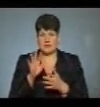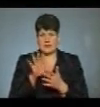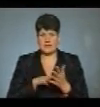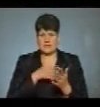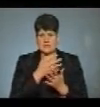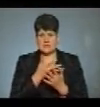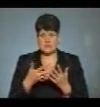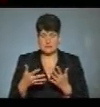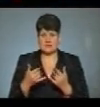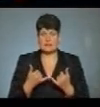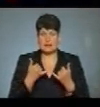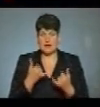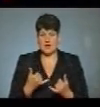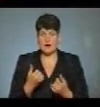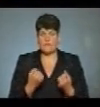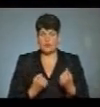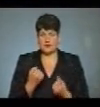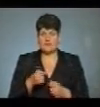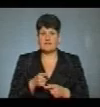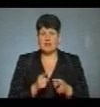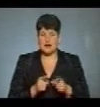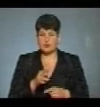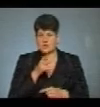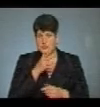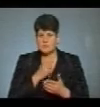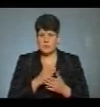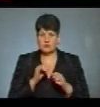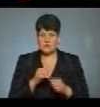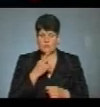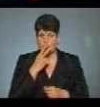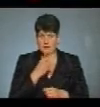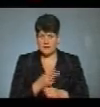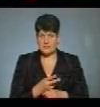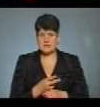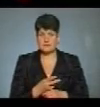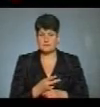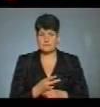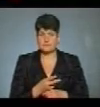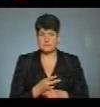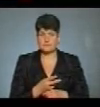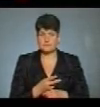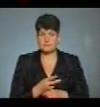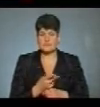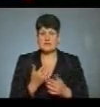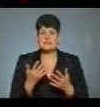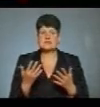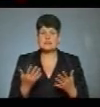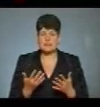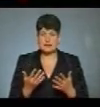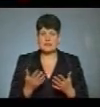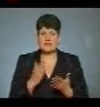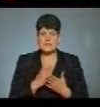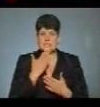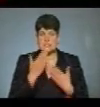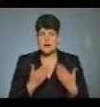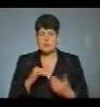Google таблицю для водіїв. І вони в реальному часі мають можливість подивитися, скільки є запитів,